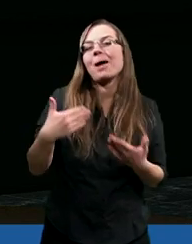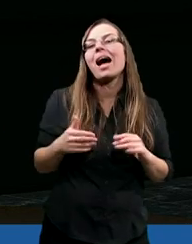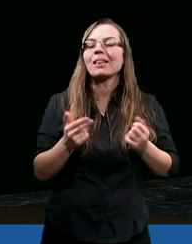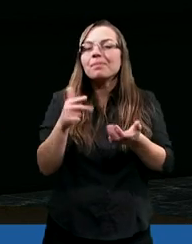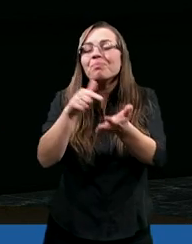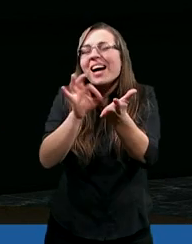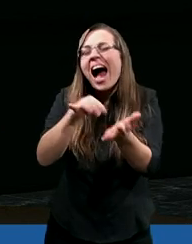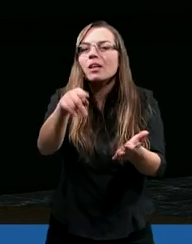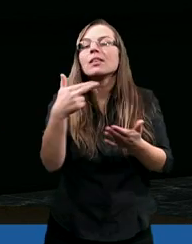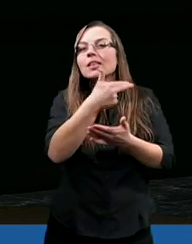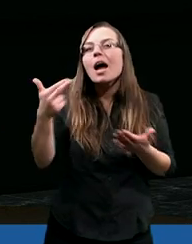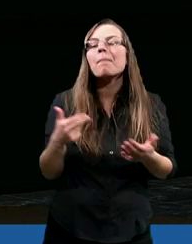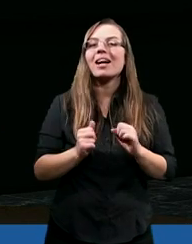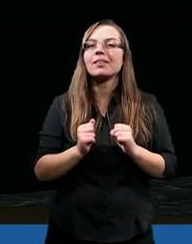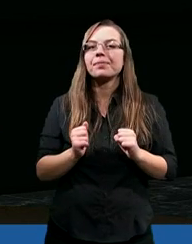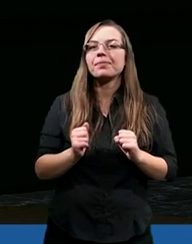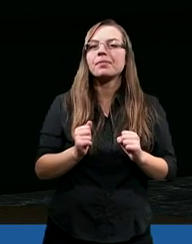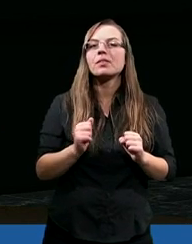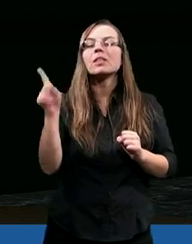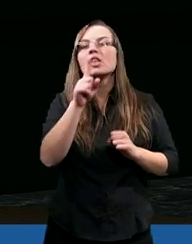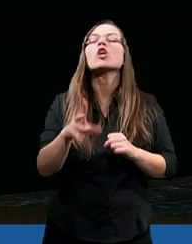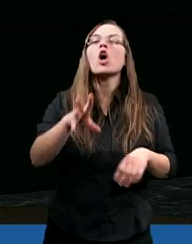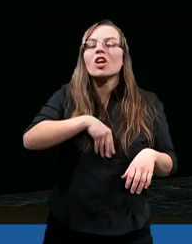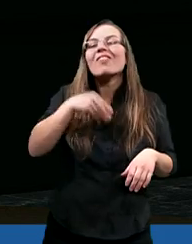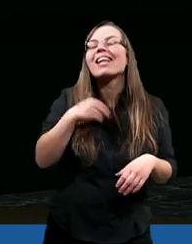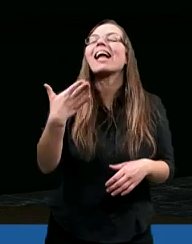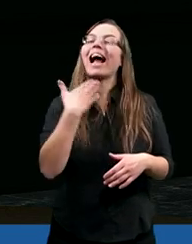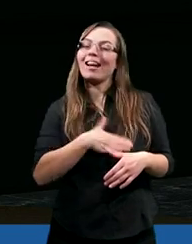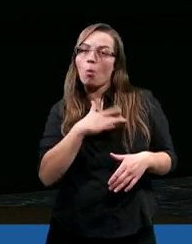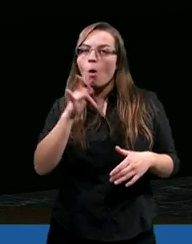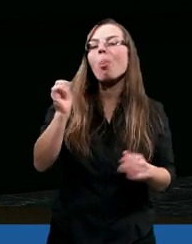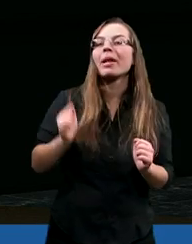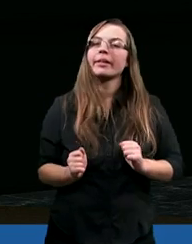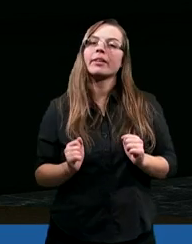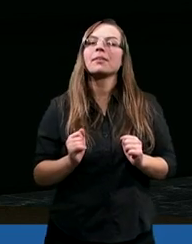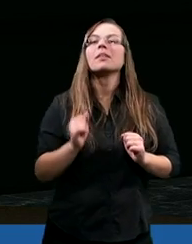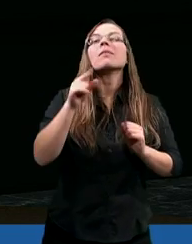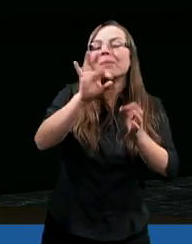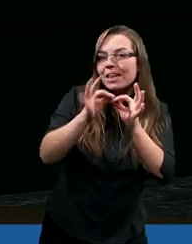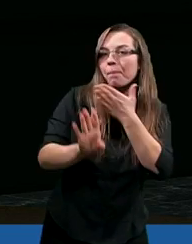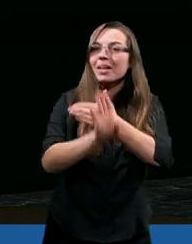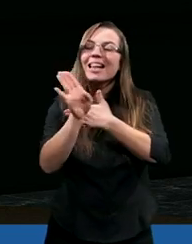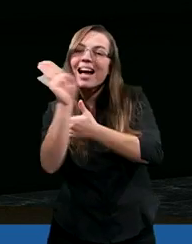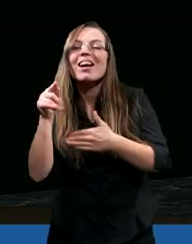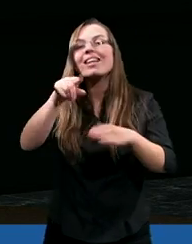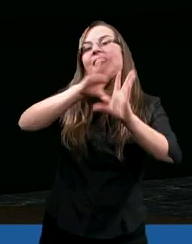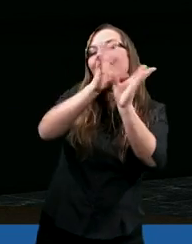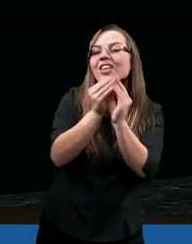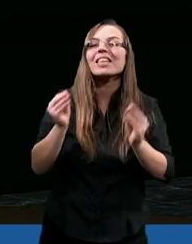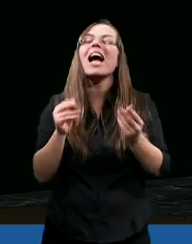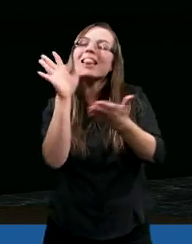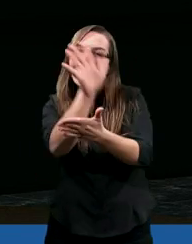akurat wtedy było też święcenia soboty i gdy przedstawialiśmy te wszystkie